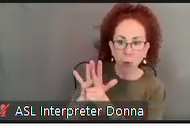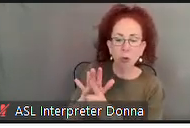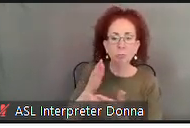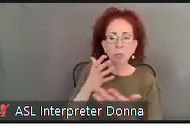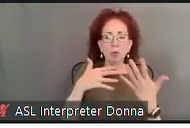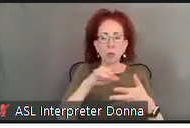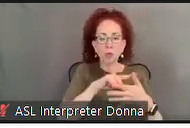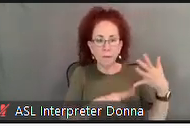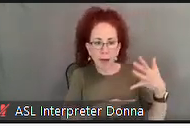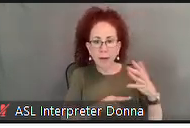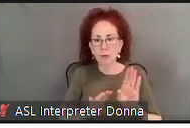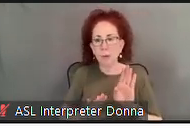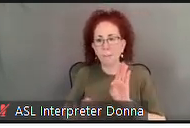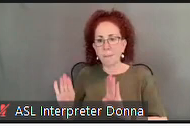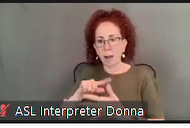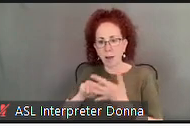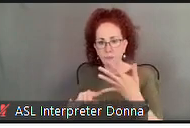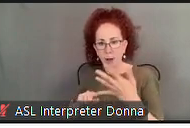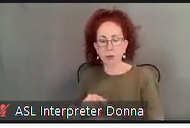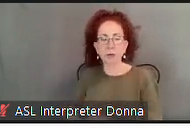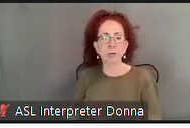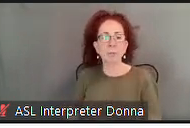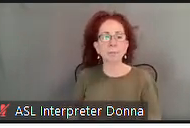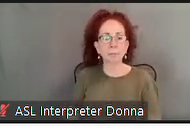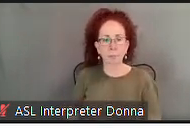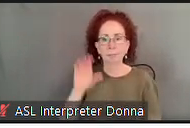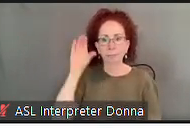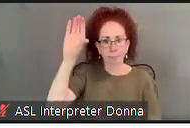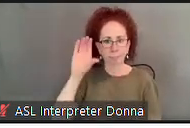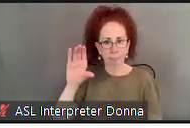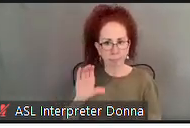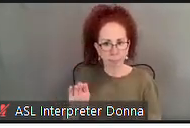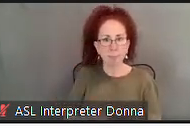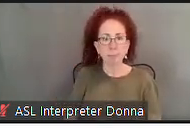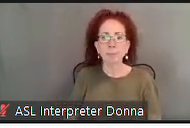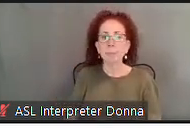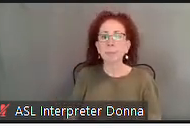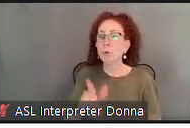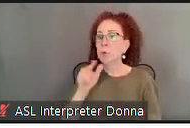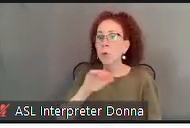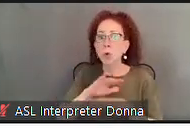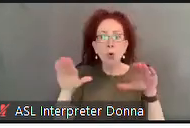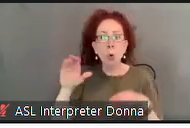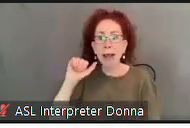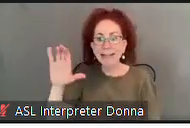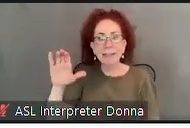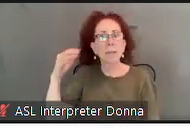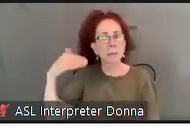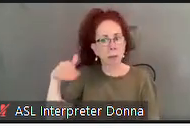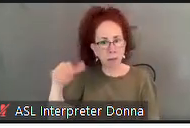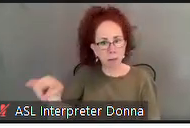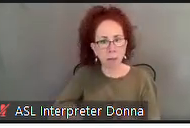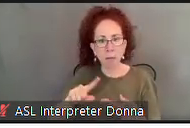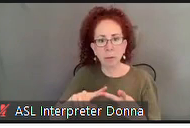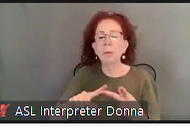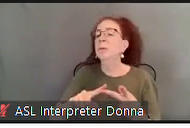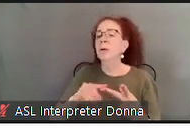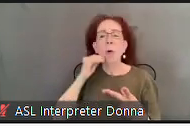我们看的是跟热量的接触，跟人的接触，还有包括一个